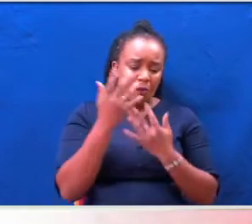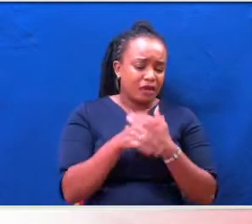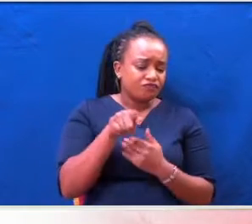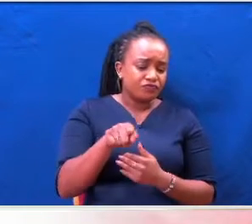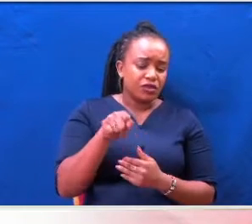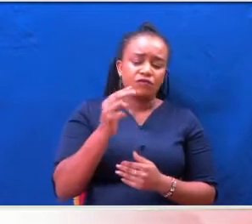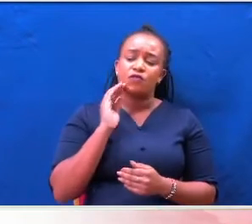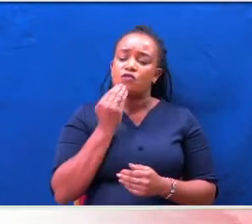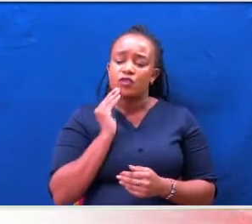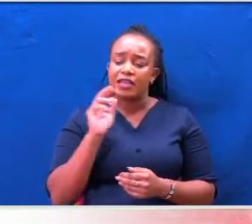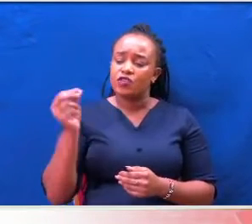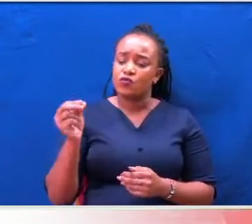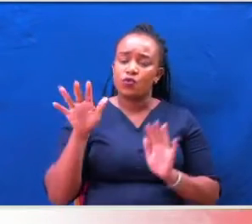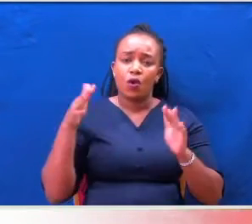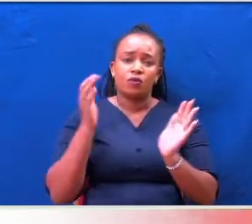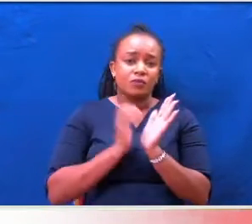Mkikuyu ama ni ya Mkamba.